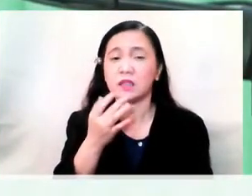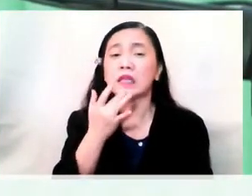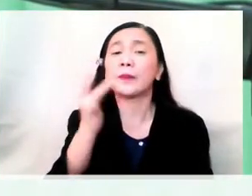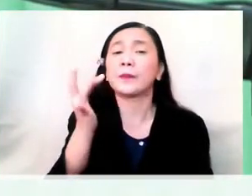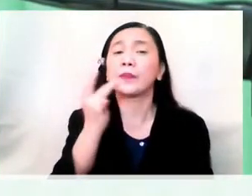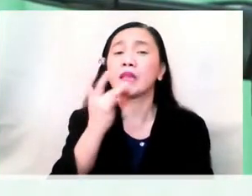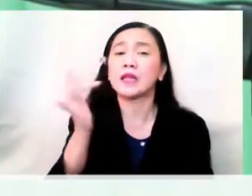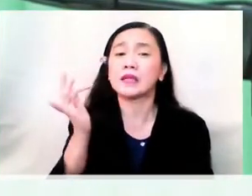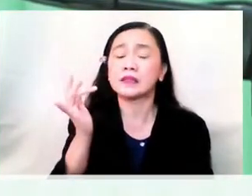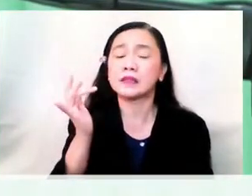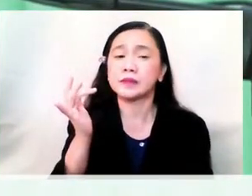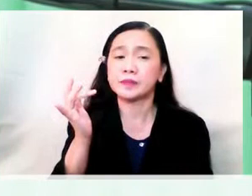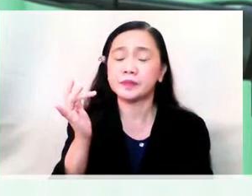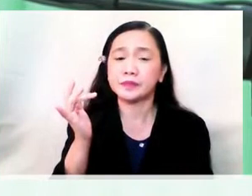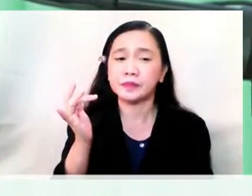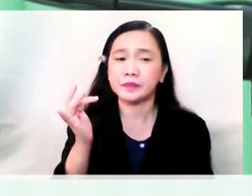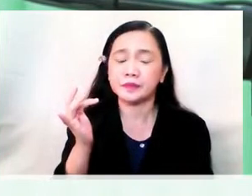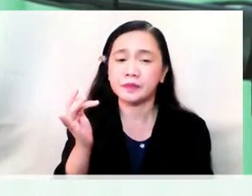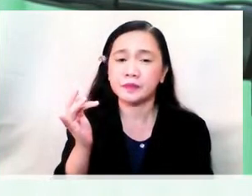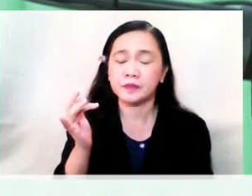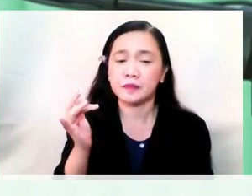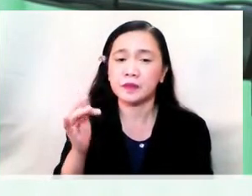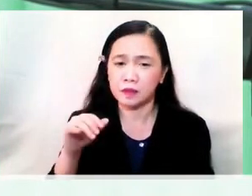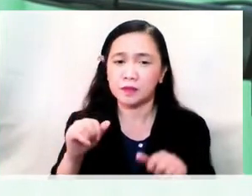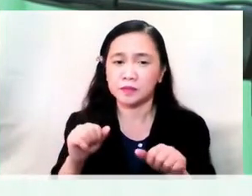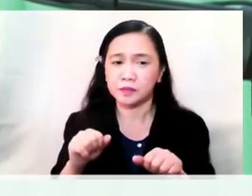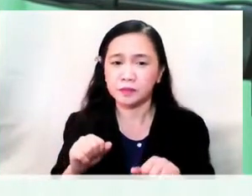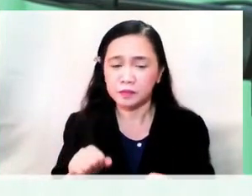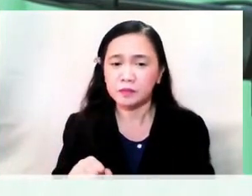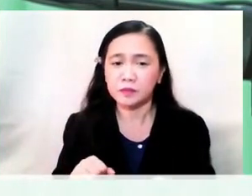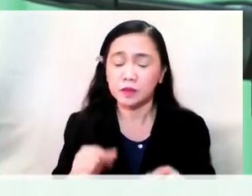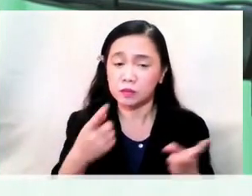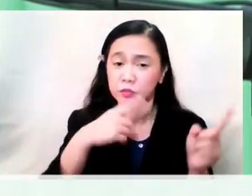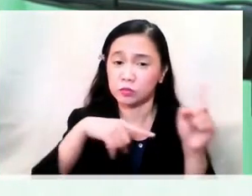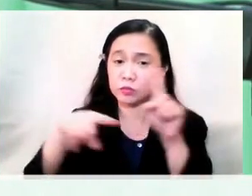panlasa at makakalabas na tayo sa mga restaurants?